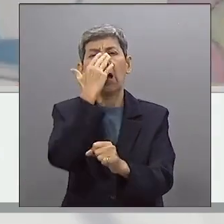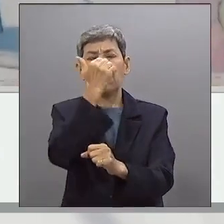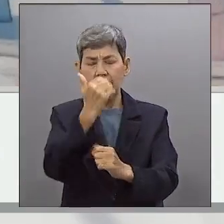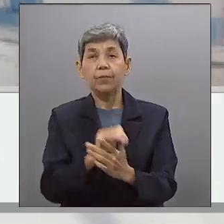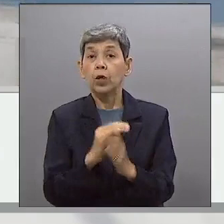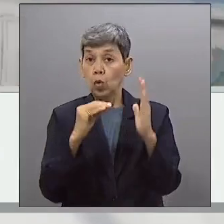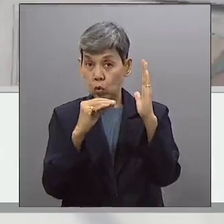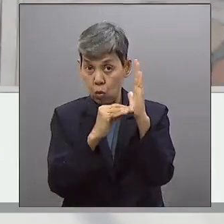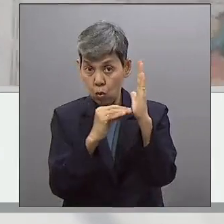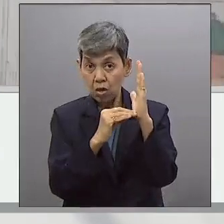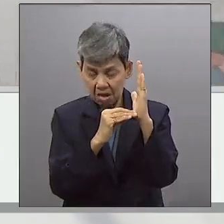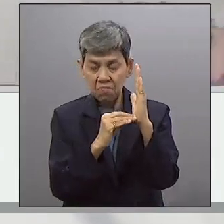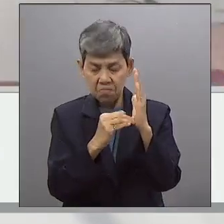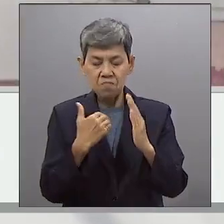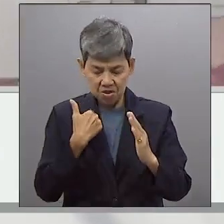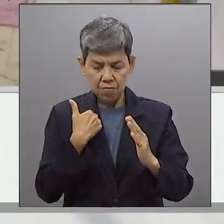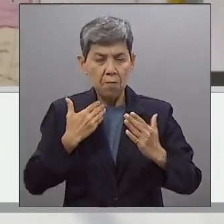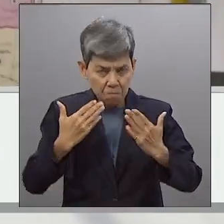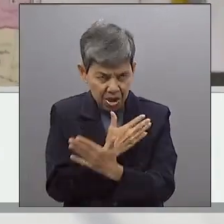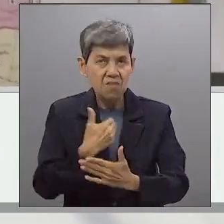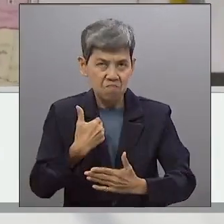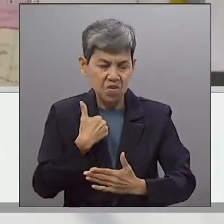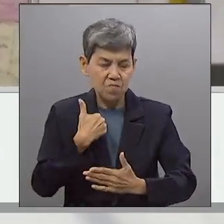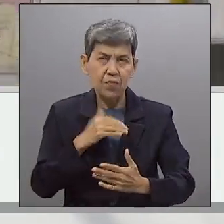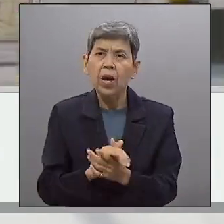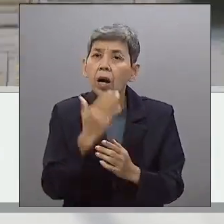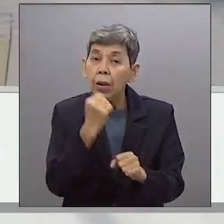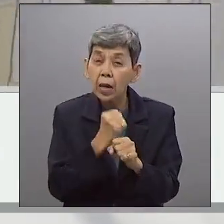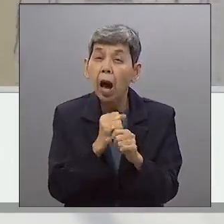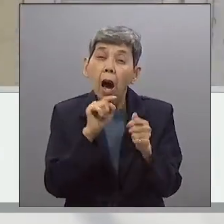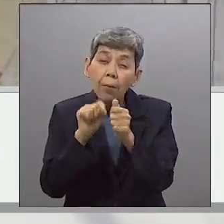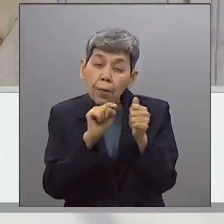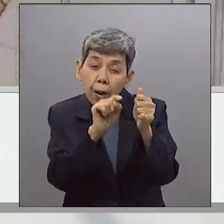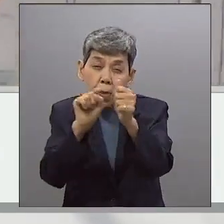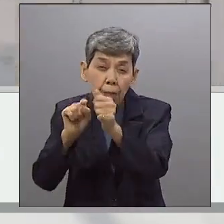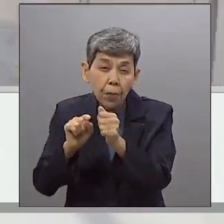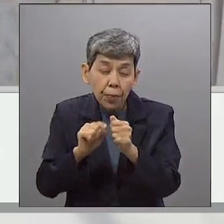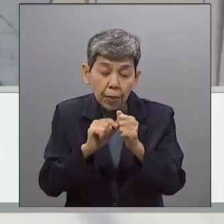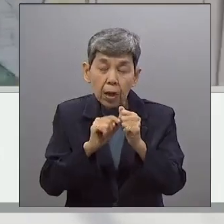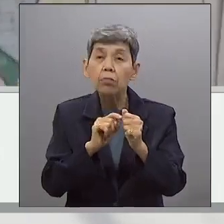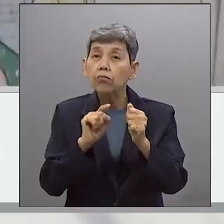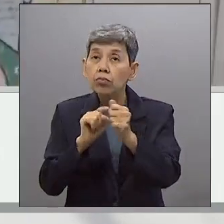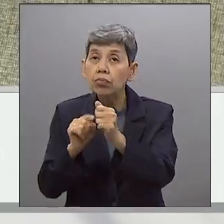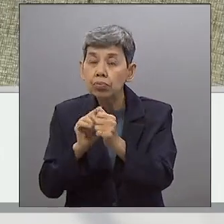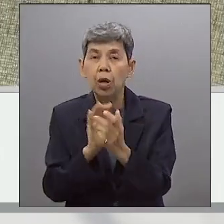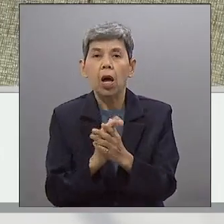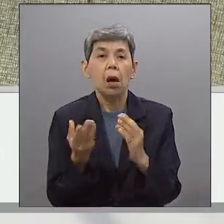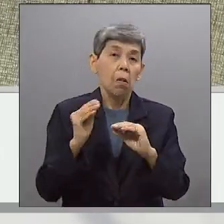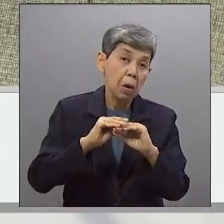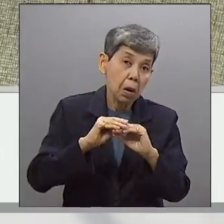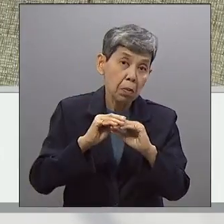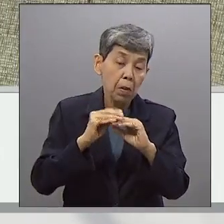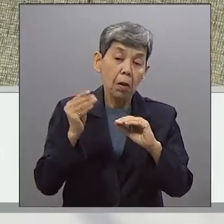กรุงเทพฯค่ะจะมีความเปลี่ยนแปลงในเชิงพื้นที่เพราะว่าบางเขนการเลือกตั้งเนี่ยจะเพิ่มหรือว่าลด